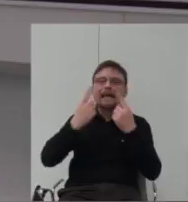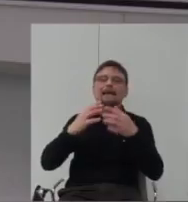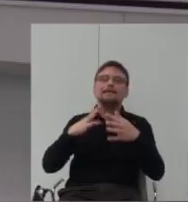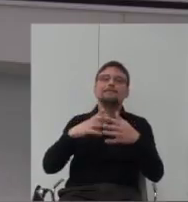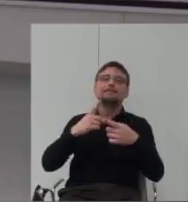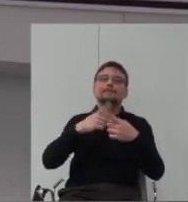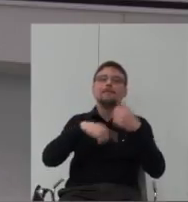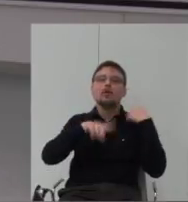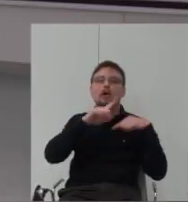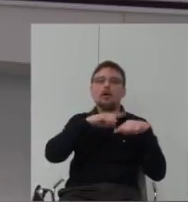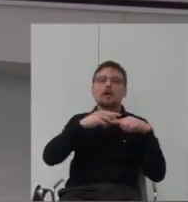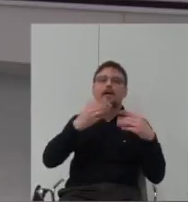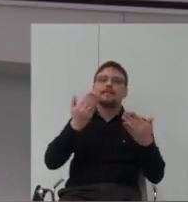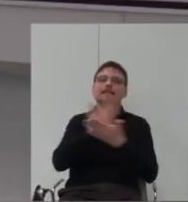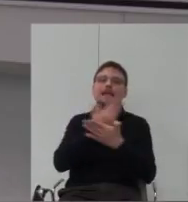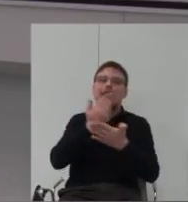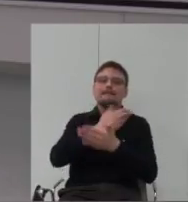tych może